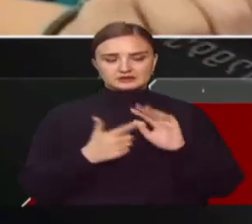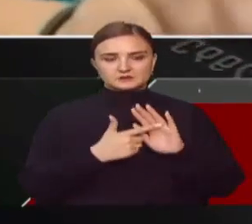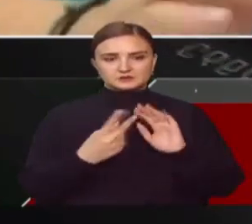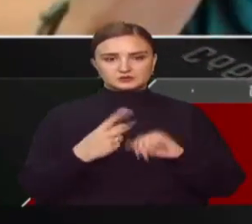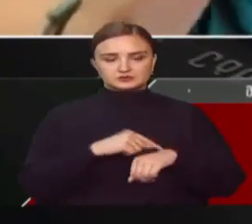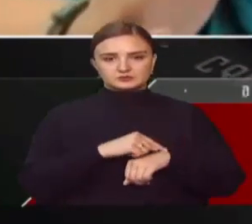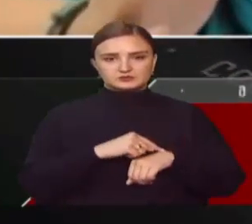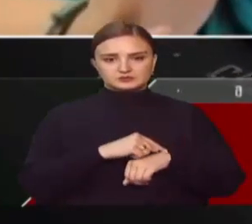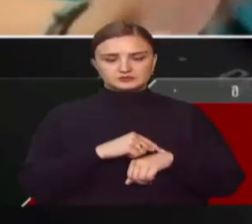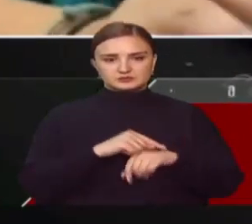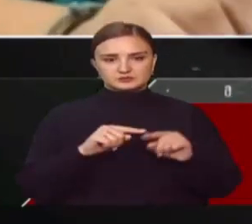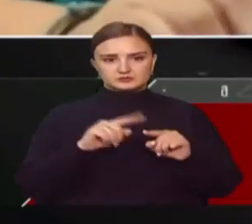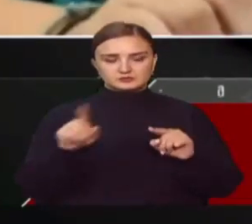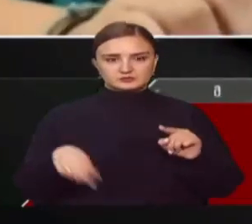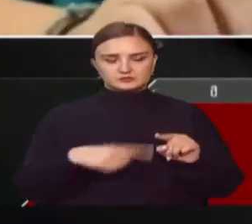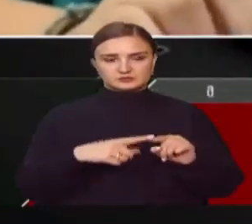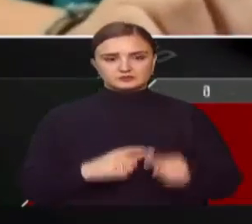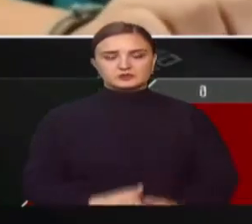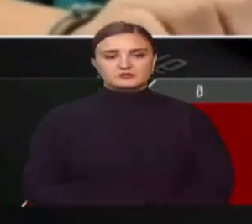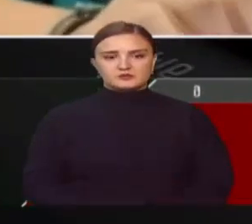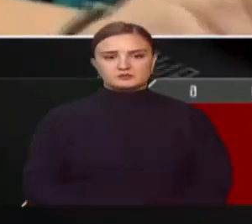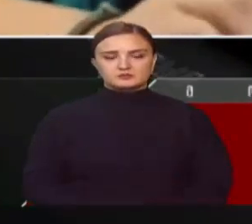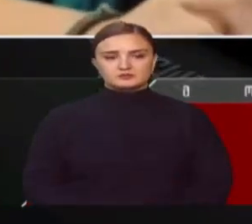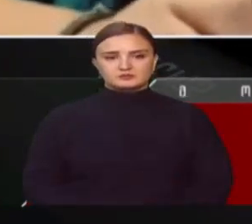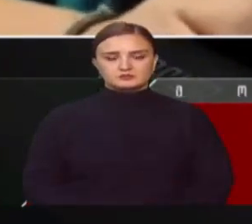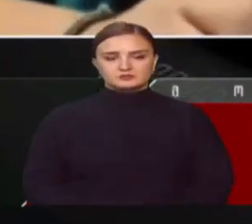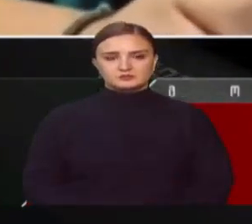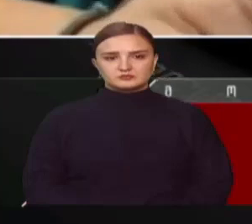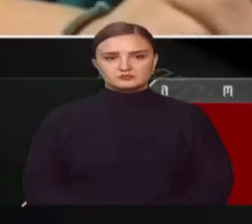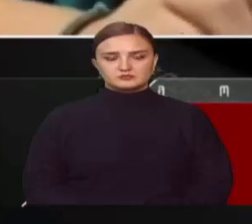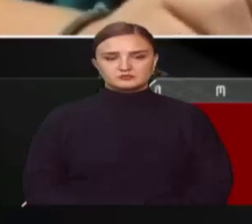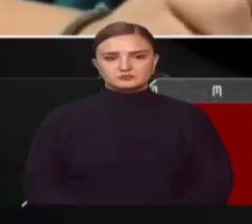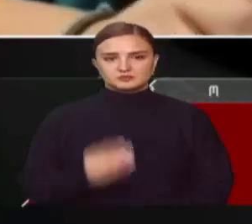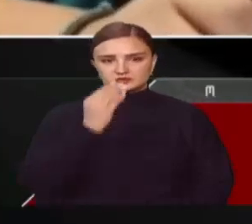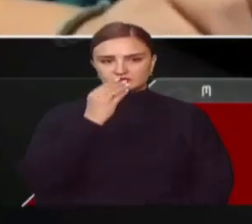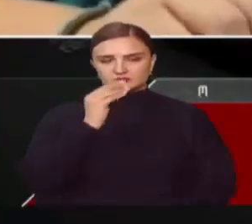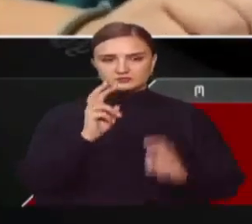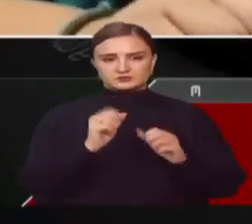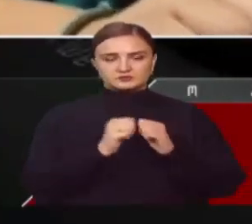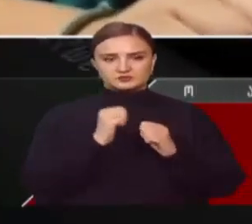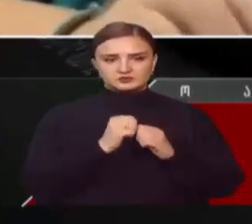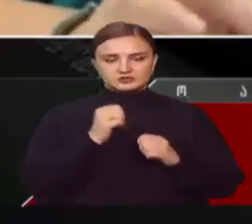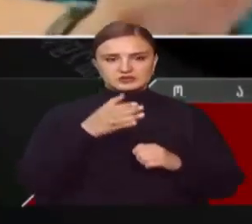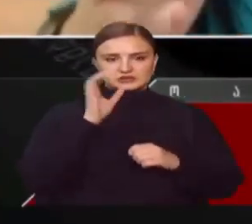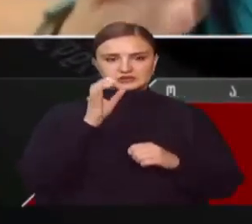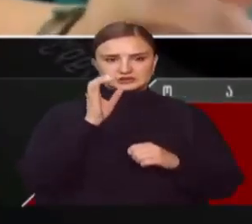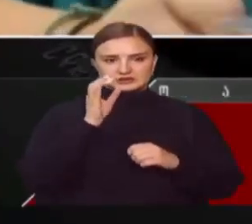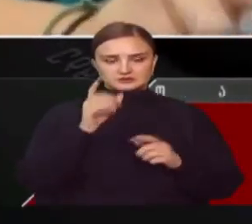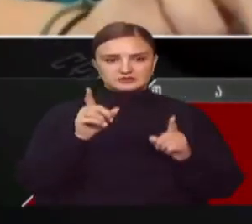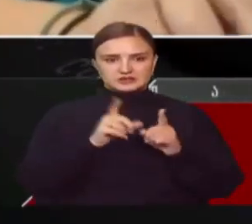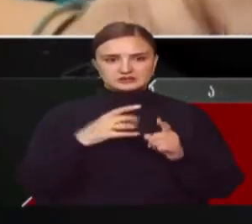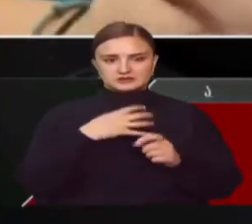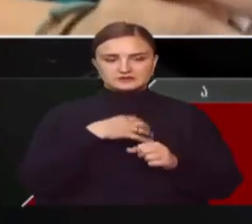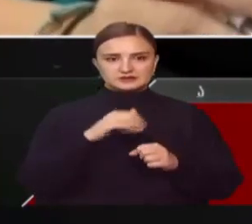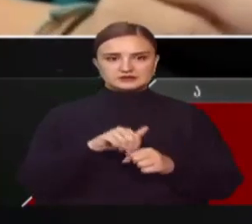საათის განმავლობაში, მინიმუმ 72 საათისთვის საკვები, მშრალი საკვები, სასმელი, ასევე ძირითადად